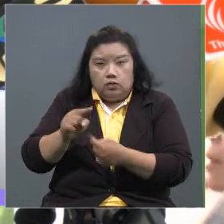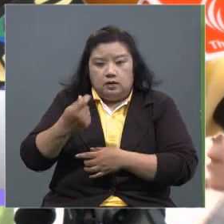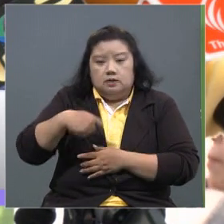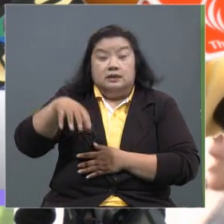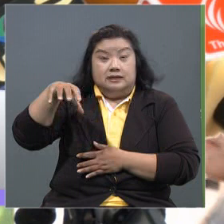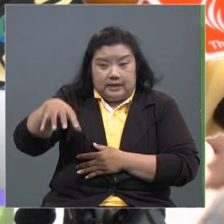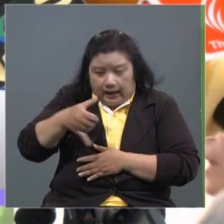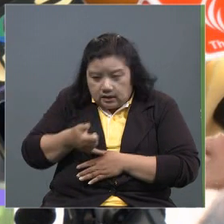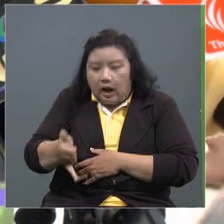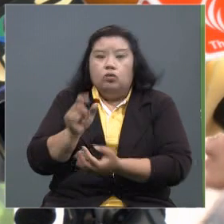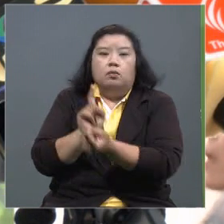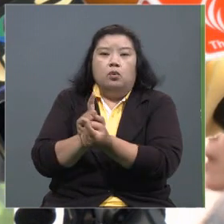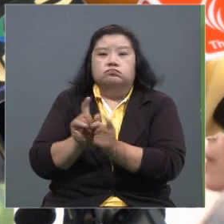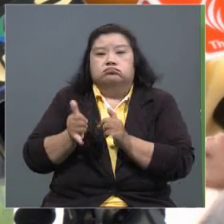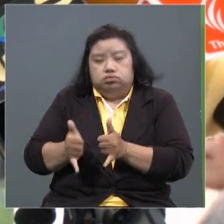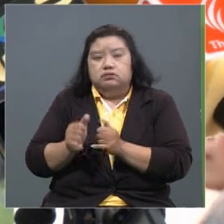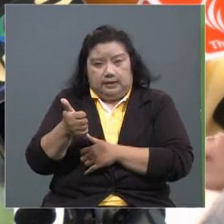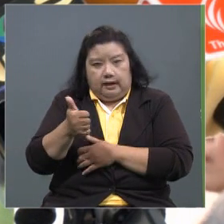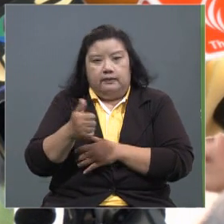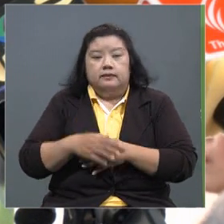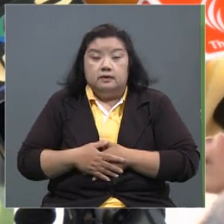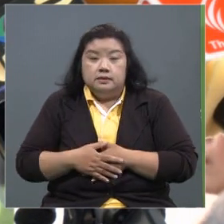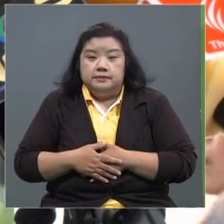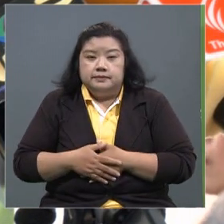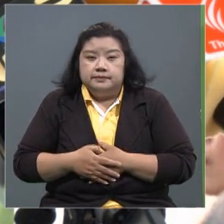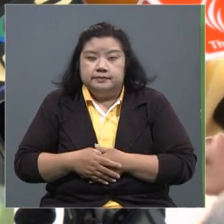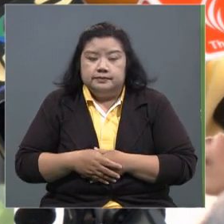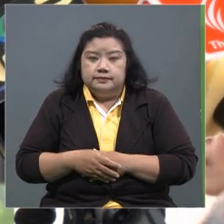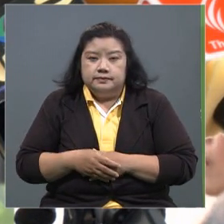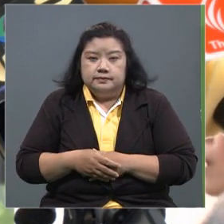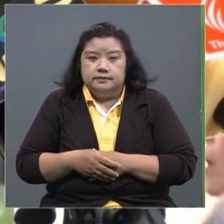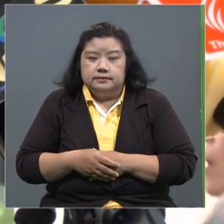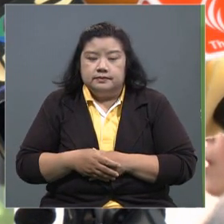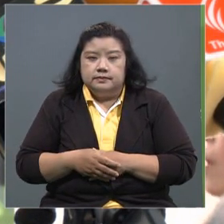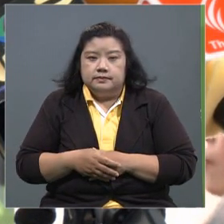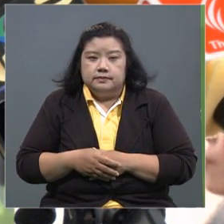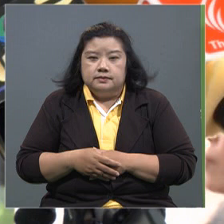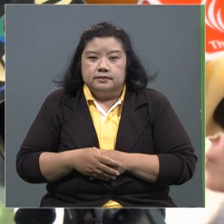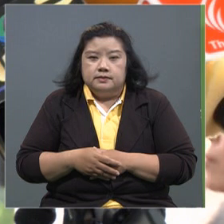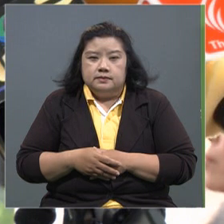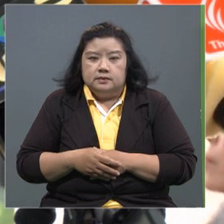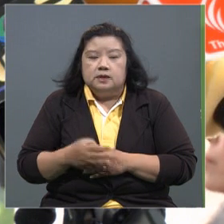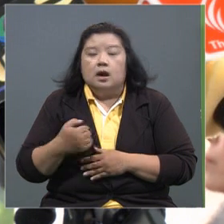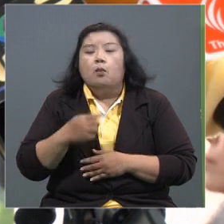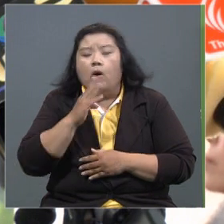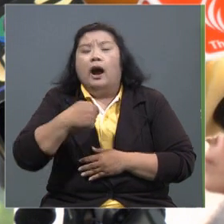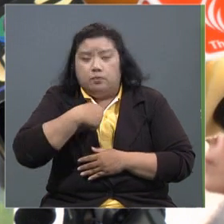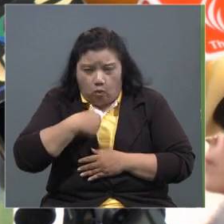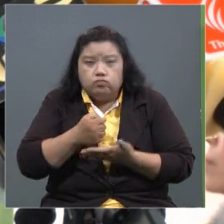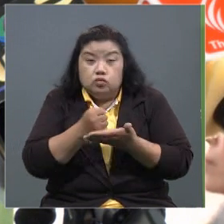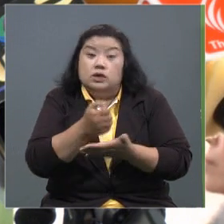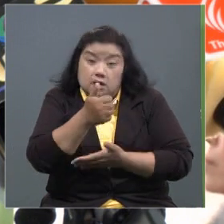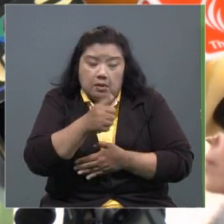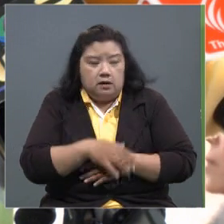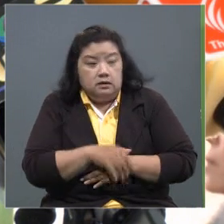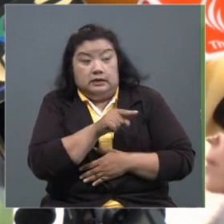งว่ามีข้อตกลงว่าถ้าพี่โจ๊กถอนฟ้องจะไม่มีอัดเข้าไปช่วยเหลือคดีพี่โจ๊ก ไม่คือแกต้องให้ผมเนี่ยเป็นคนกลางในการ